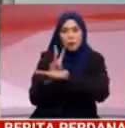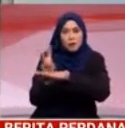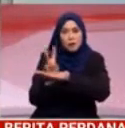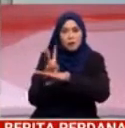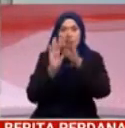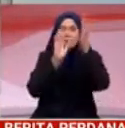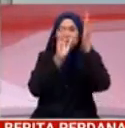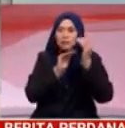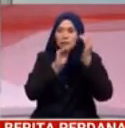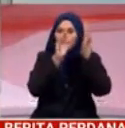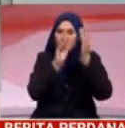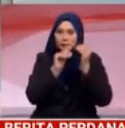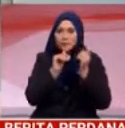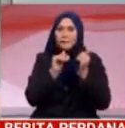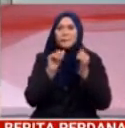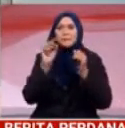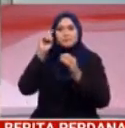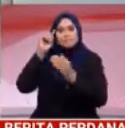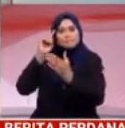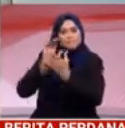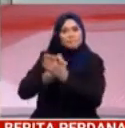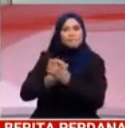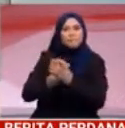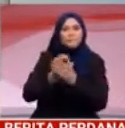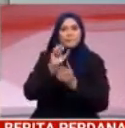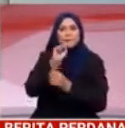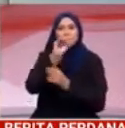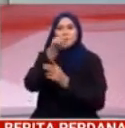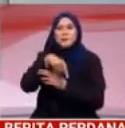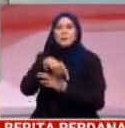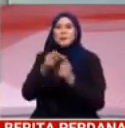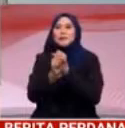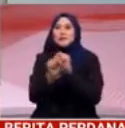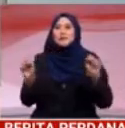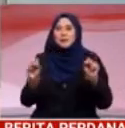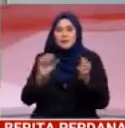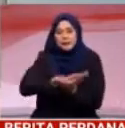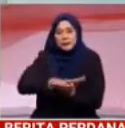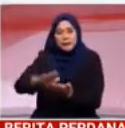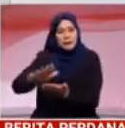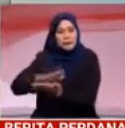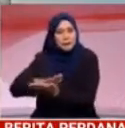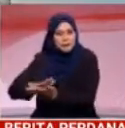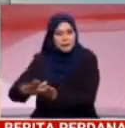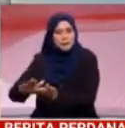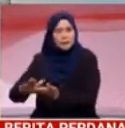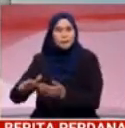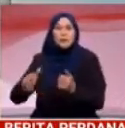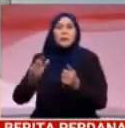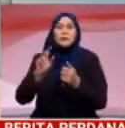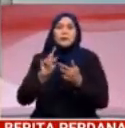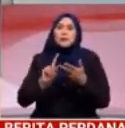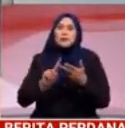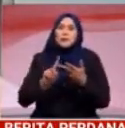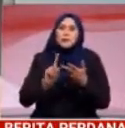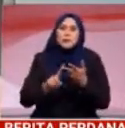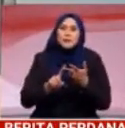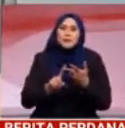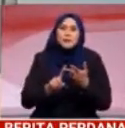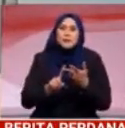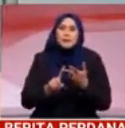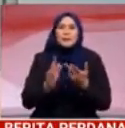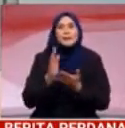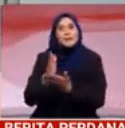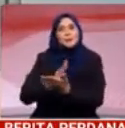kita harap mereka akan lebih yakin dengan SOP yang disediakan, tahap kebersihan dan sebagainya. Faktor ketiga mungkin ini adalah